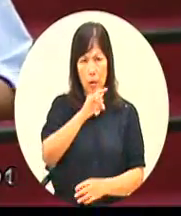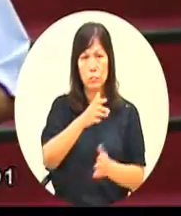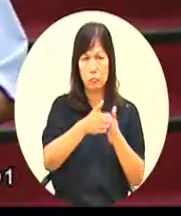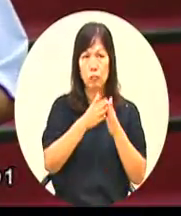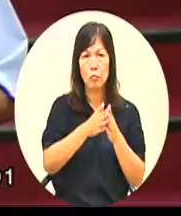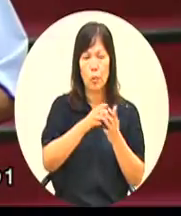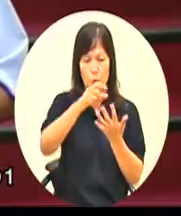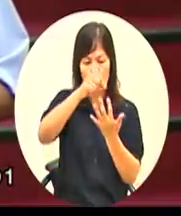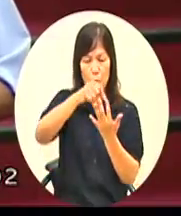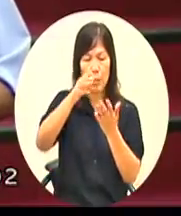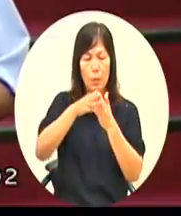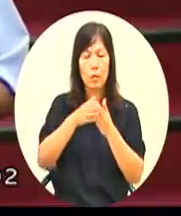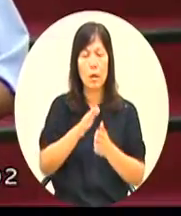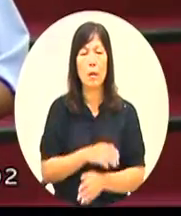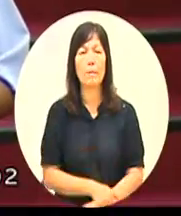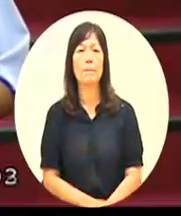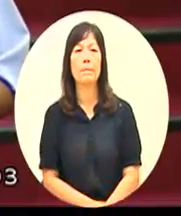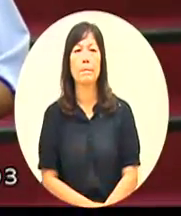的征选，